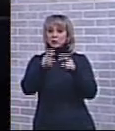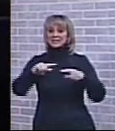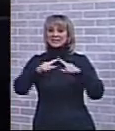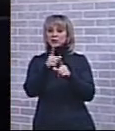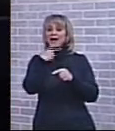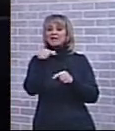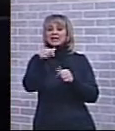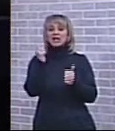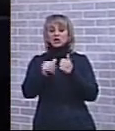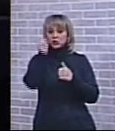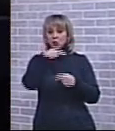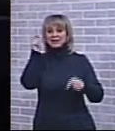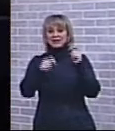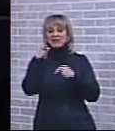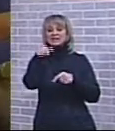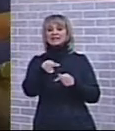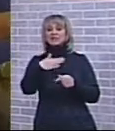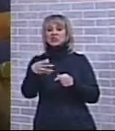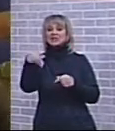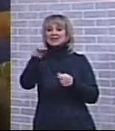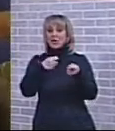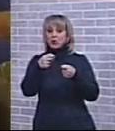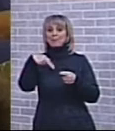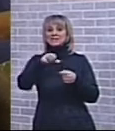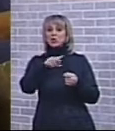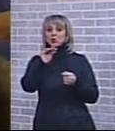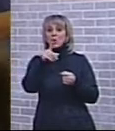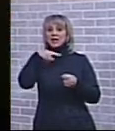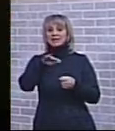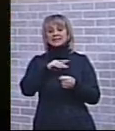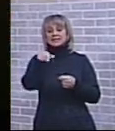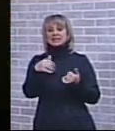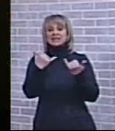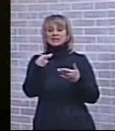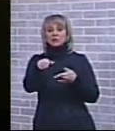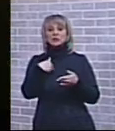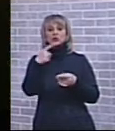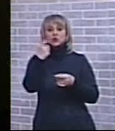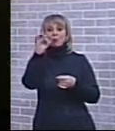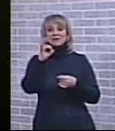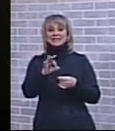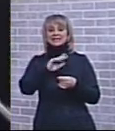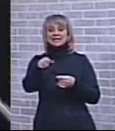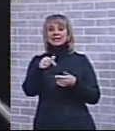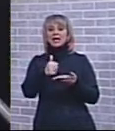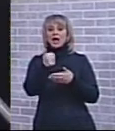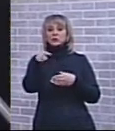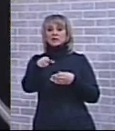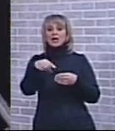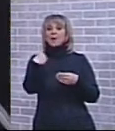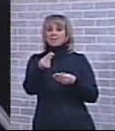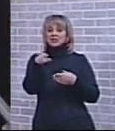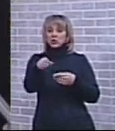технологий говорили на ежегодной конференции «Внешнеторговый потенциал Юга России». На сегодня у нас 100% декларации